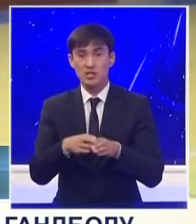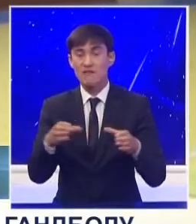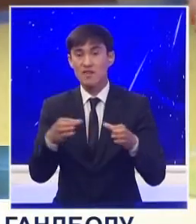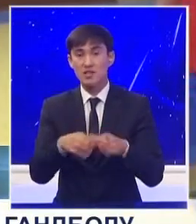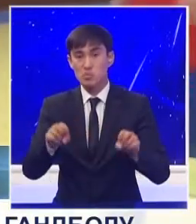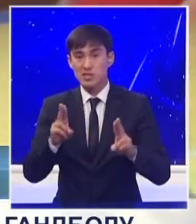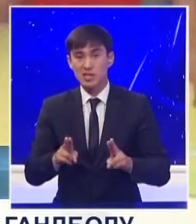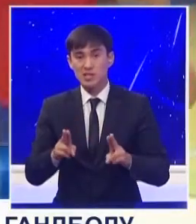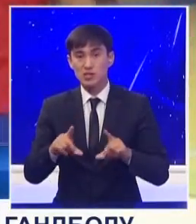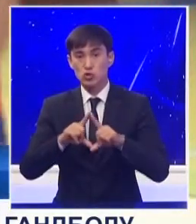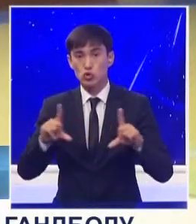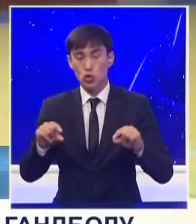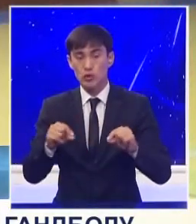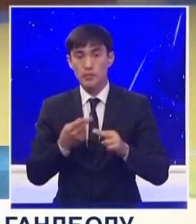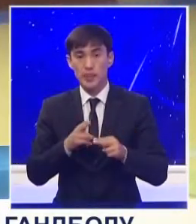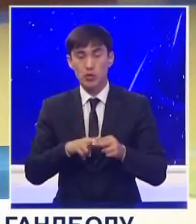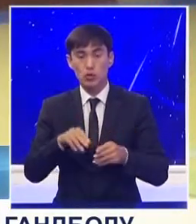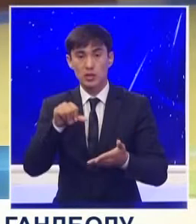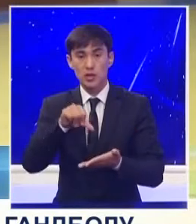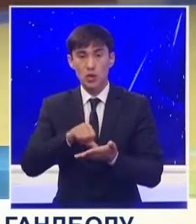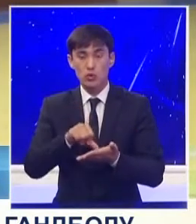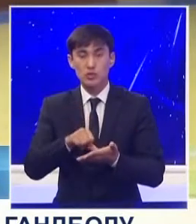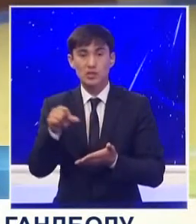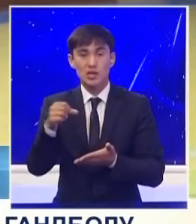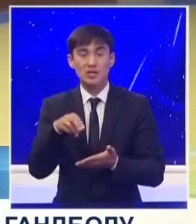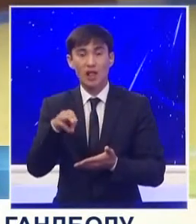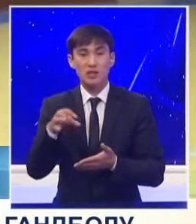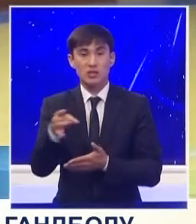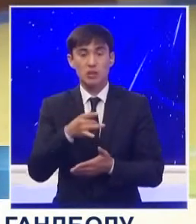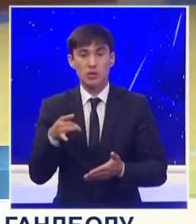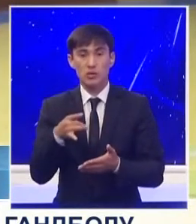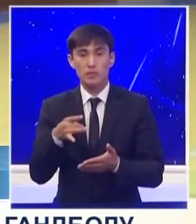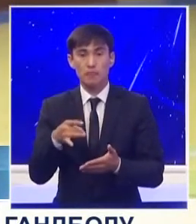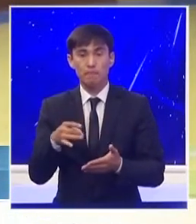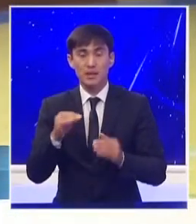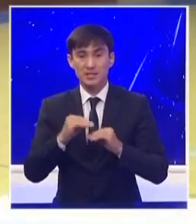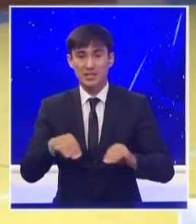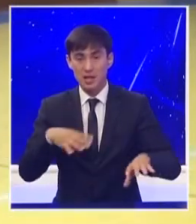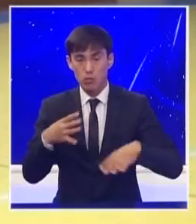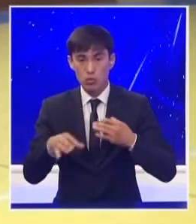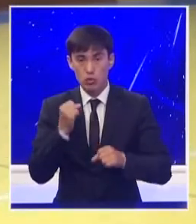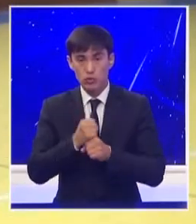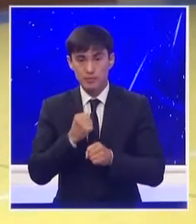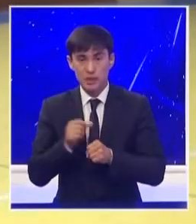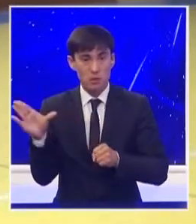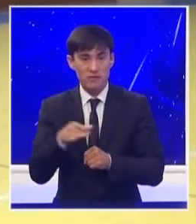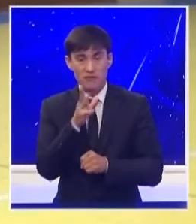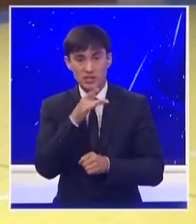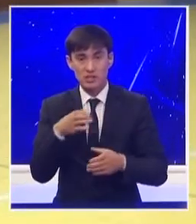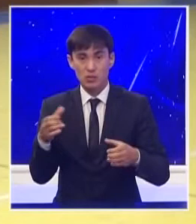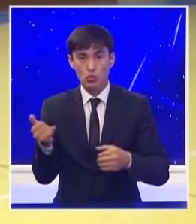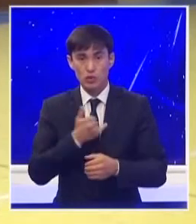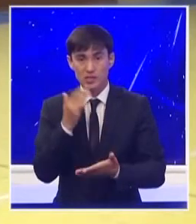нашей специализированной школы, которая находится в Талгарском районе. Ребята работают. На данный момент по всем возрастам у